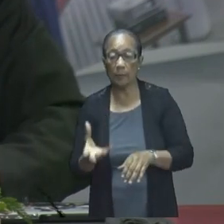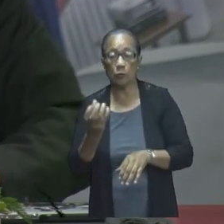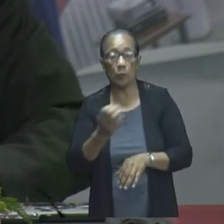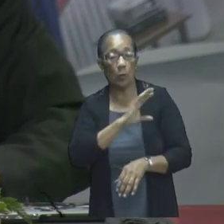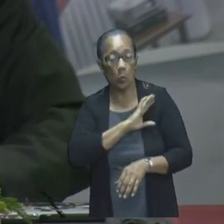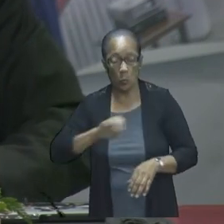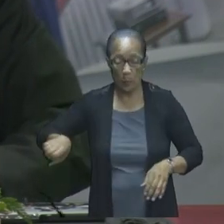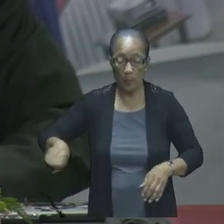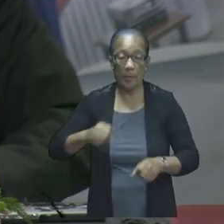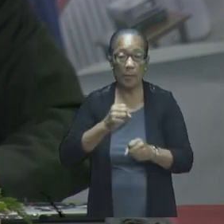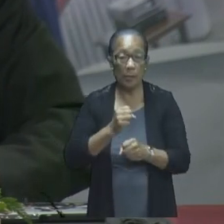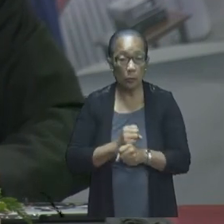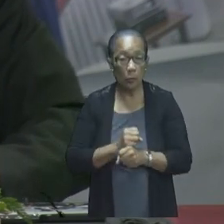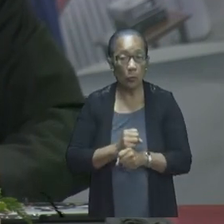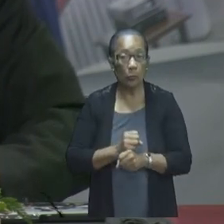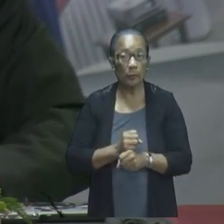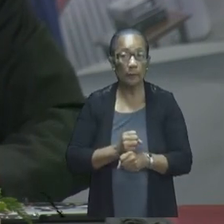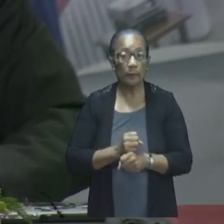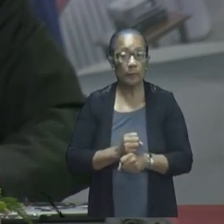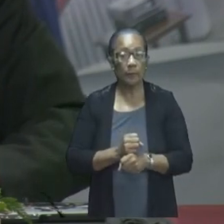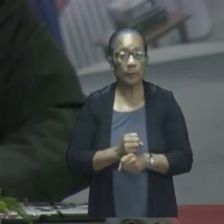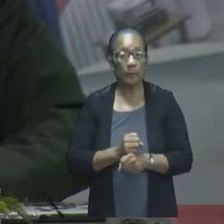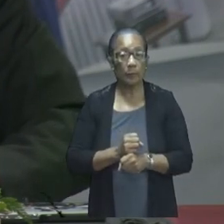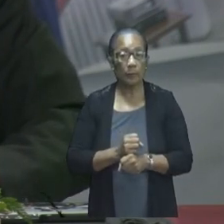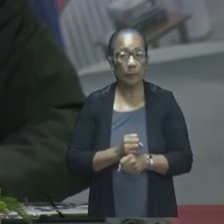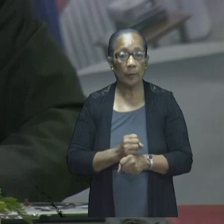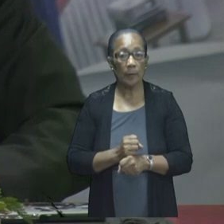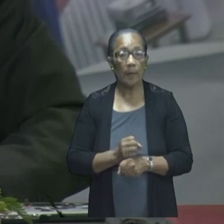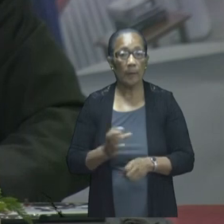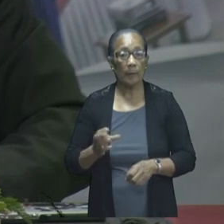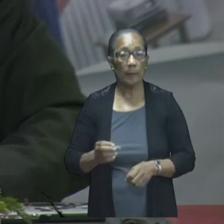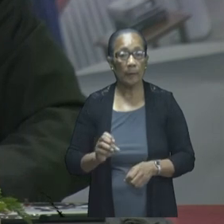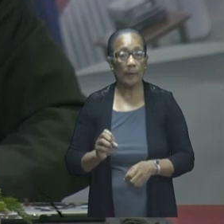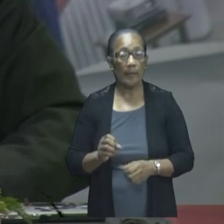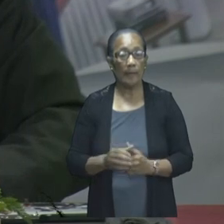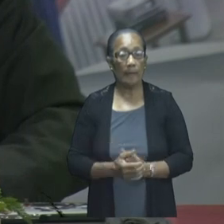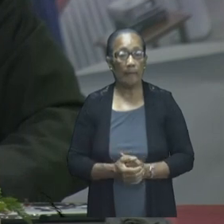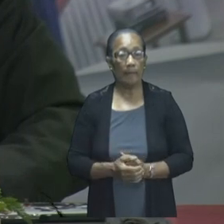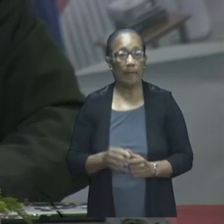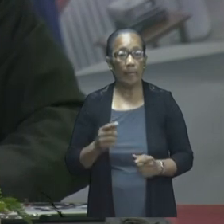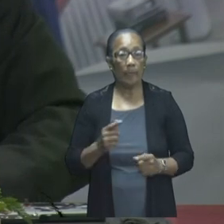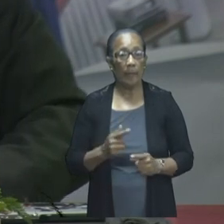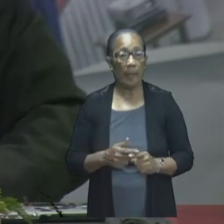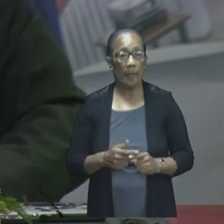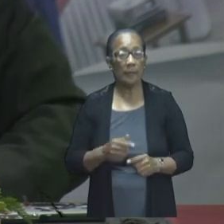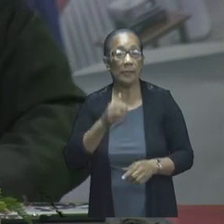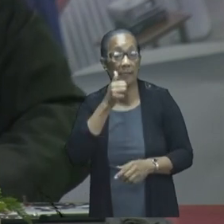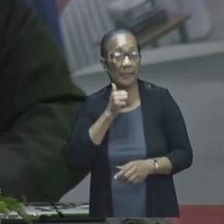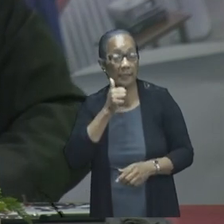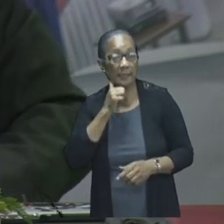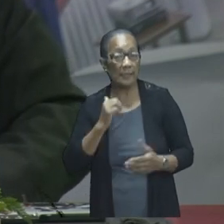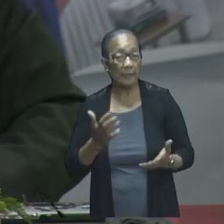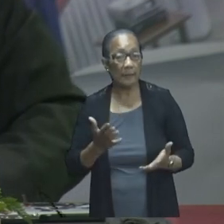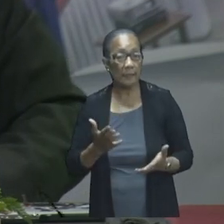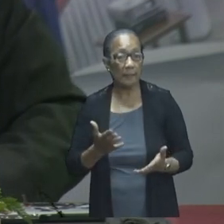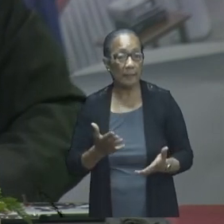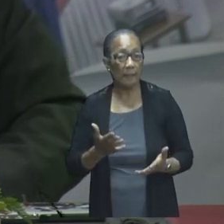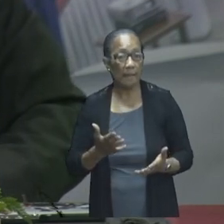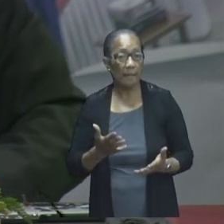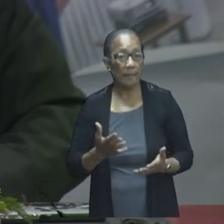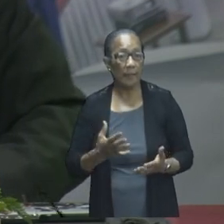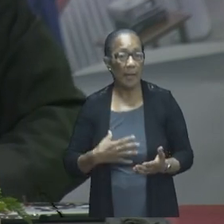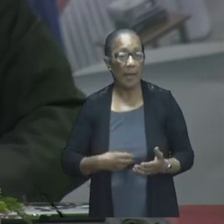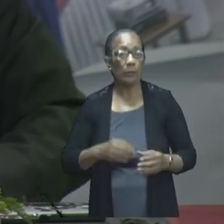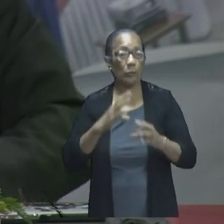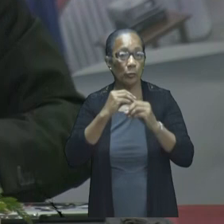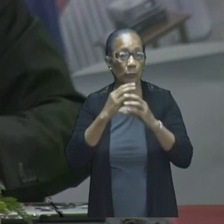forensisch conferentie spiritueel te kunnen bijwonen en ik heb gister met de hij is die gesproken want